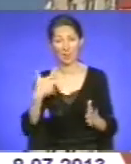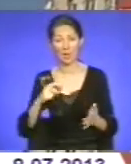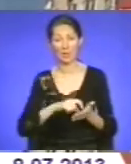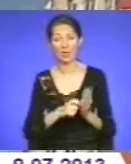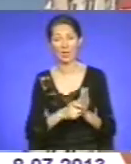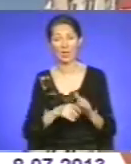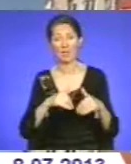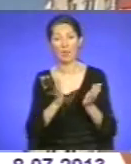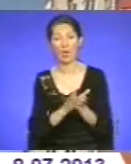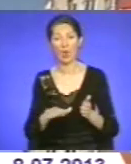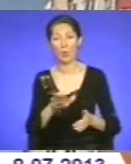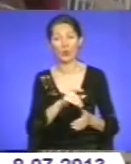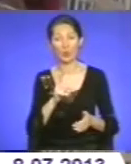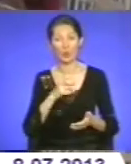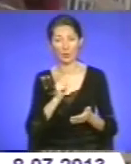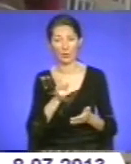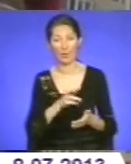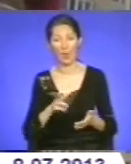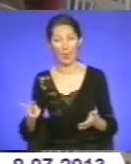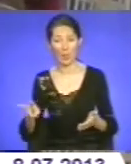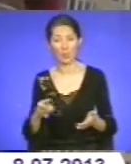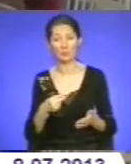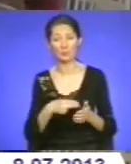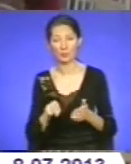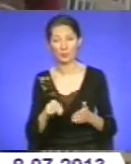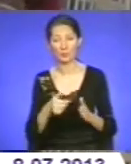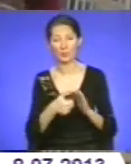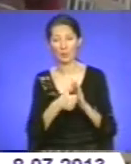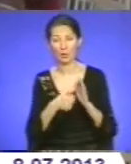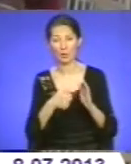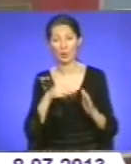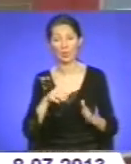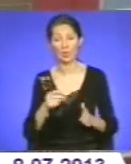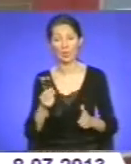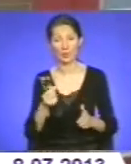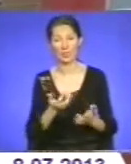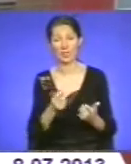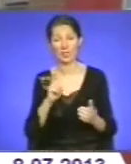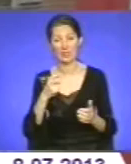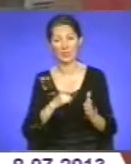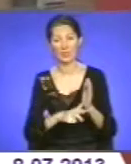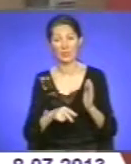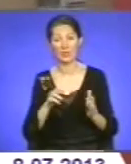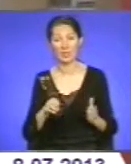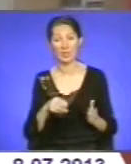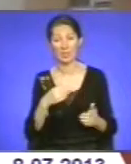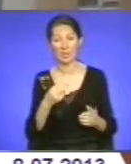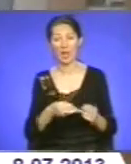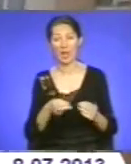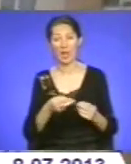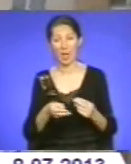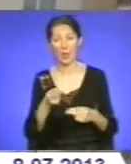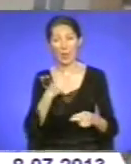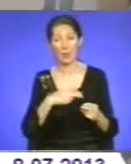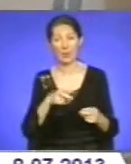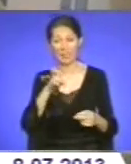загальною площею 100 квадратних метрів обійшлася родині у трохи більше 600 тисяч гривень. Ще 280 тисяч за них сплатила держава. Квадратний